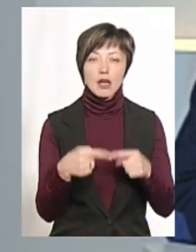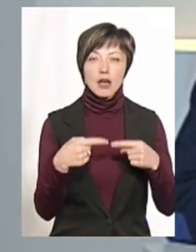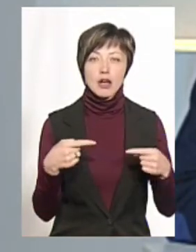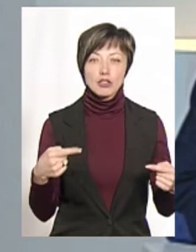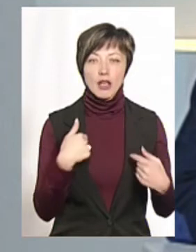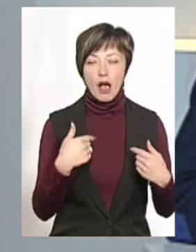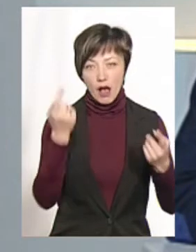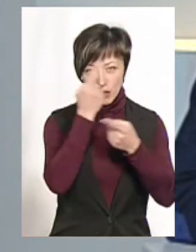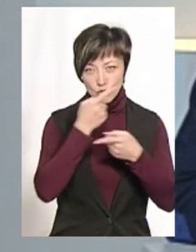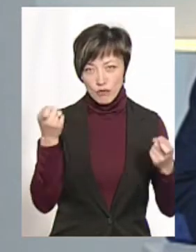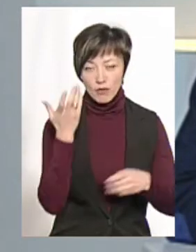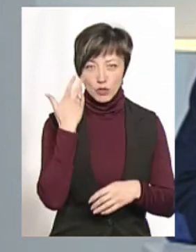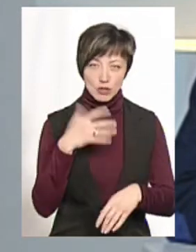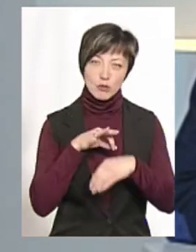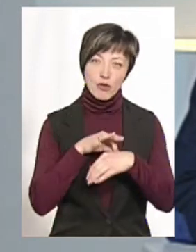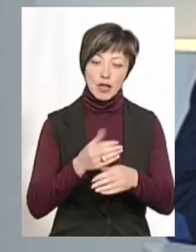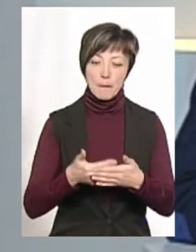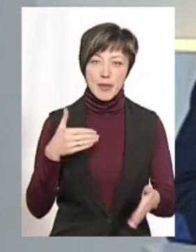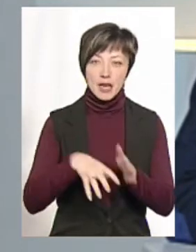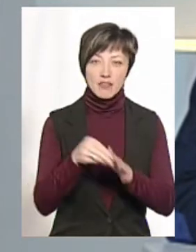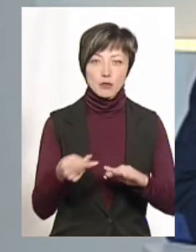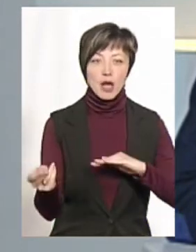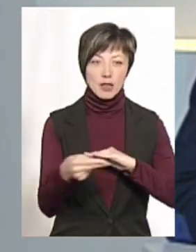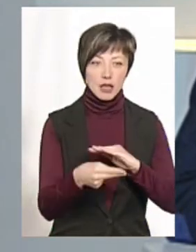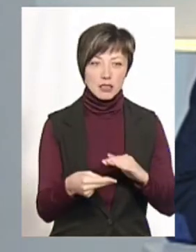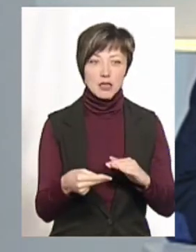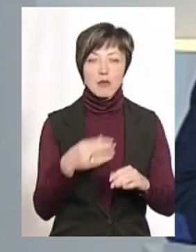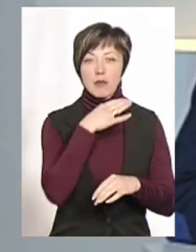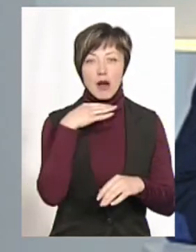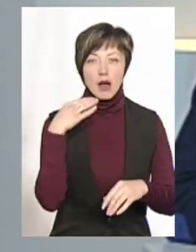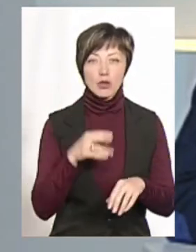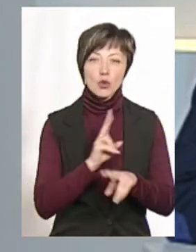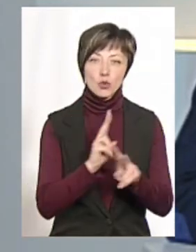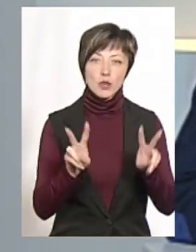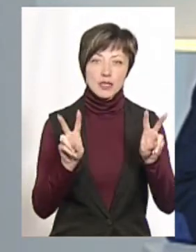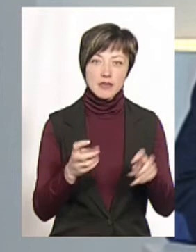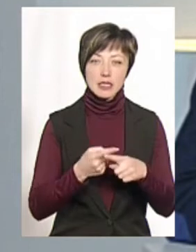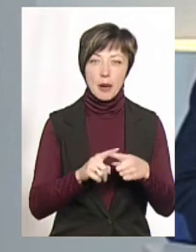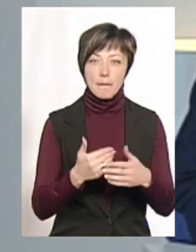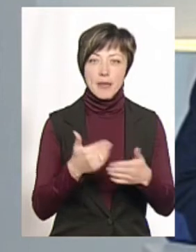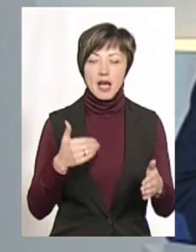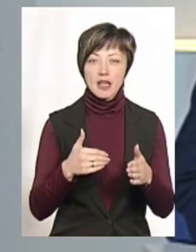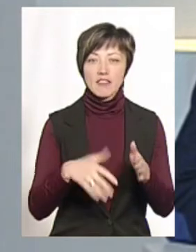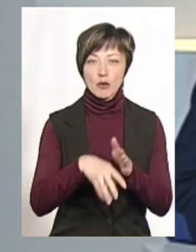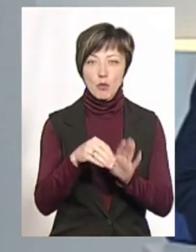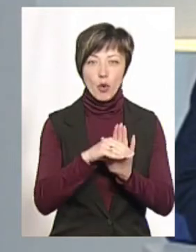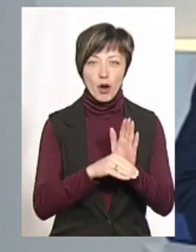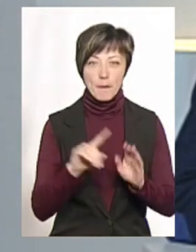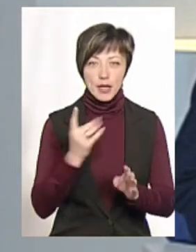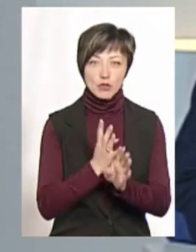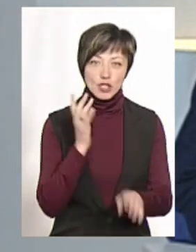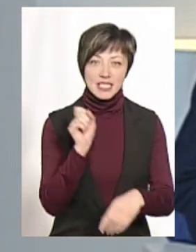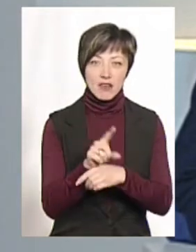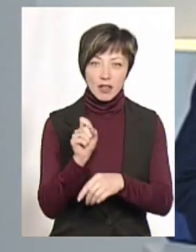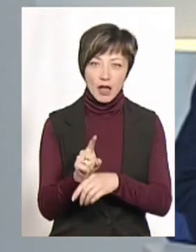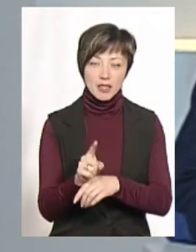які я анонсував під час проведення ще передвиборчої агітації. Багато хто називає це передвиборчою програмою, але я говорю в першу чергу про